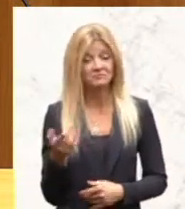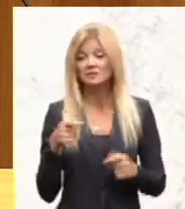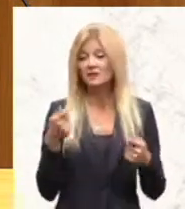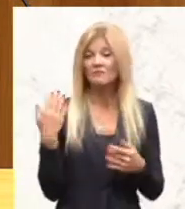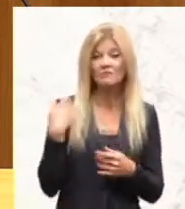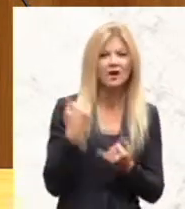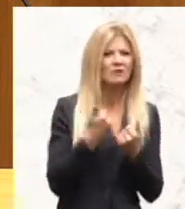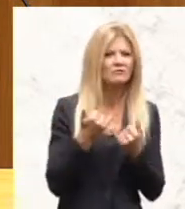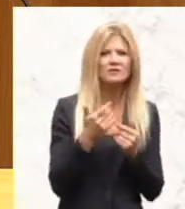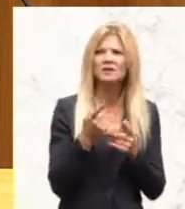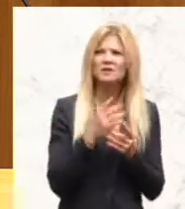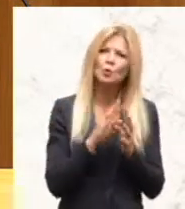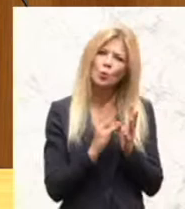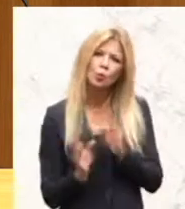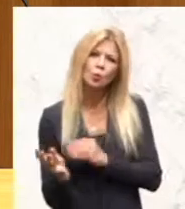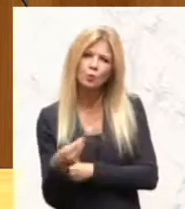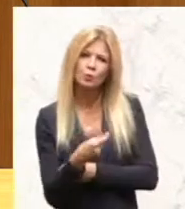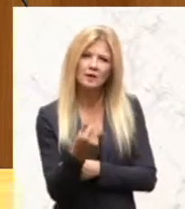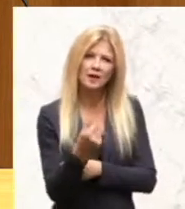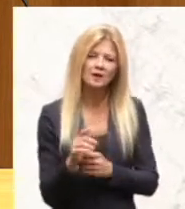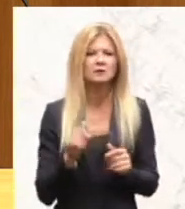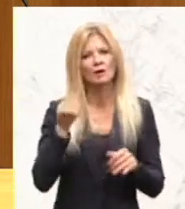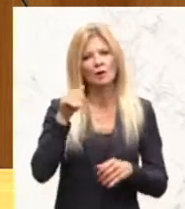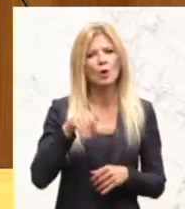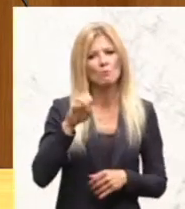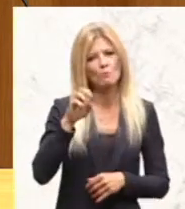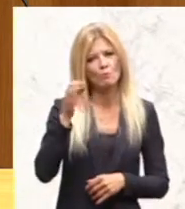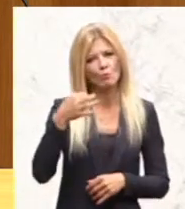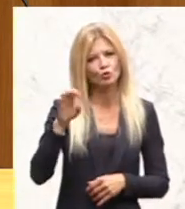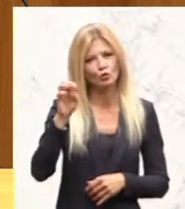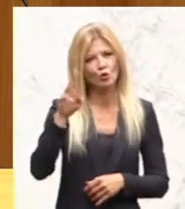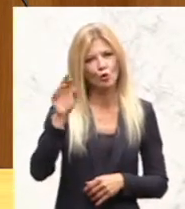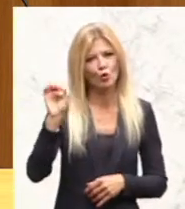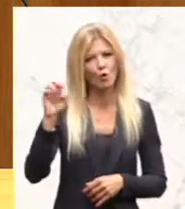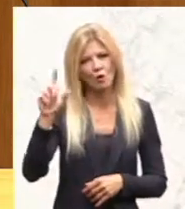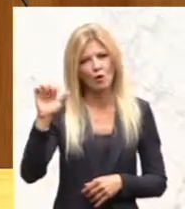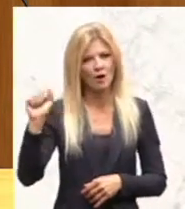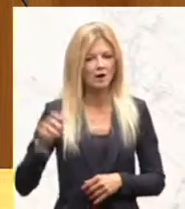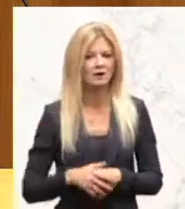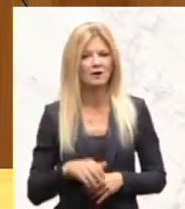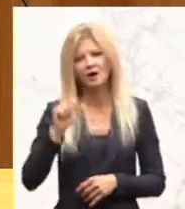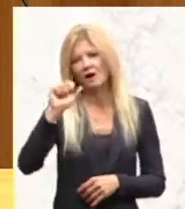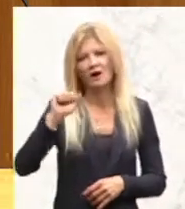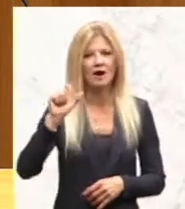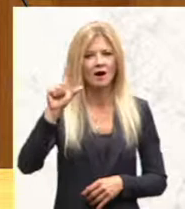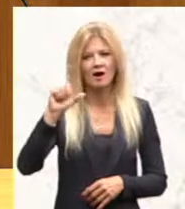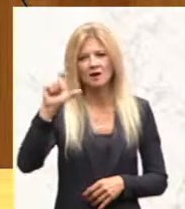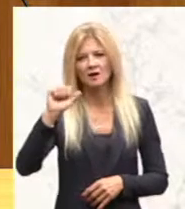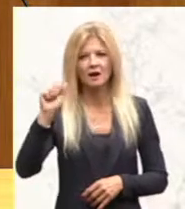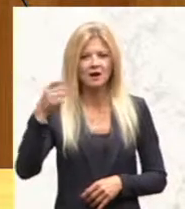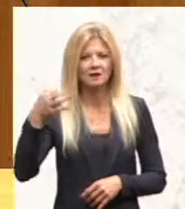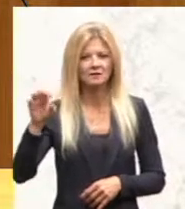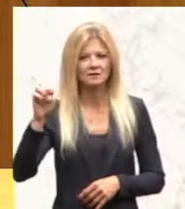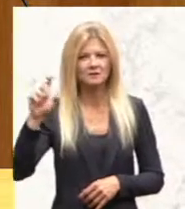Schmiergeldzahlungen gegeben hat, Motorola, Alcatel. Es hat ja einen Anbieterwechsel gegeben,